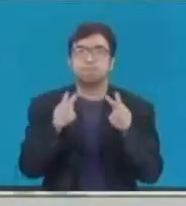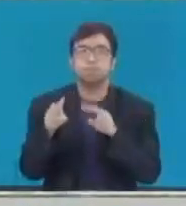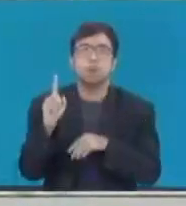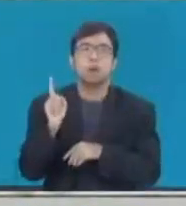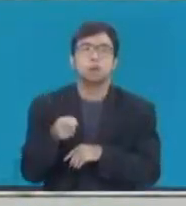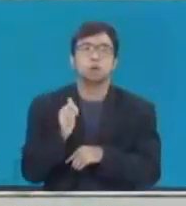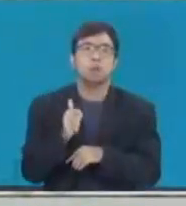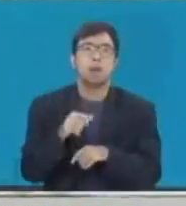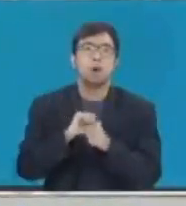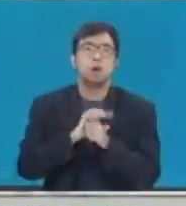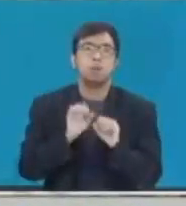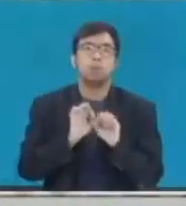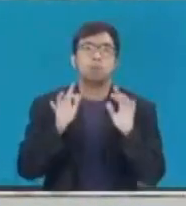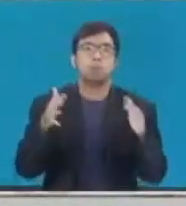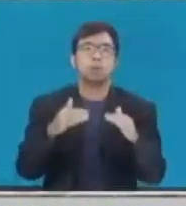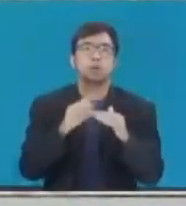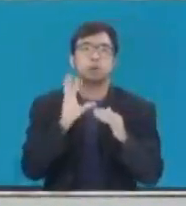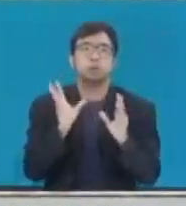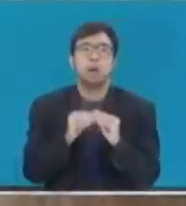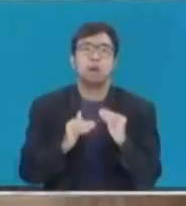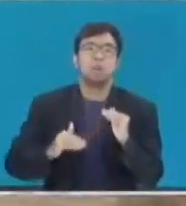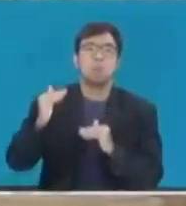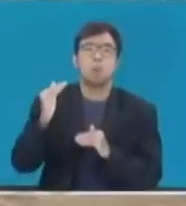kasus baru COVID-19 setelah mudik usai.